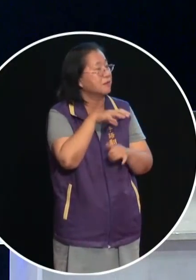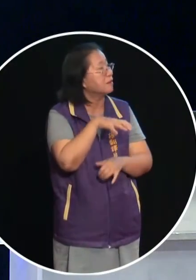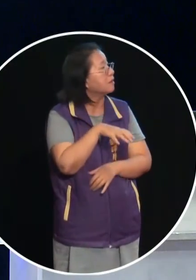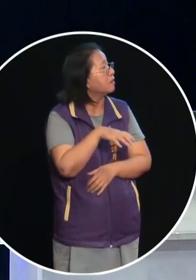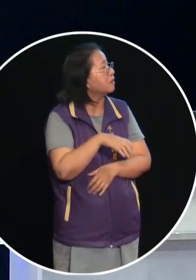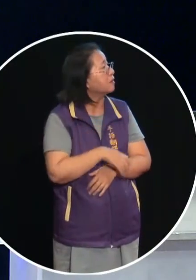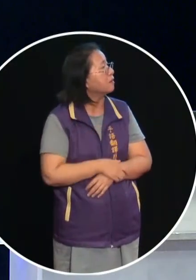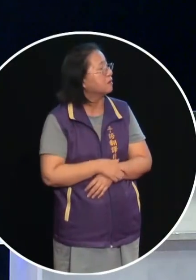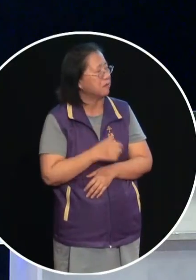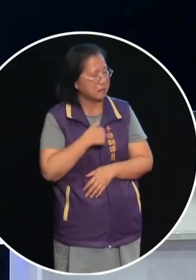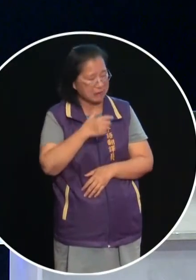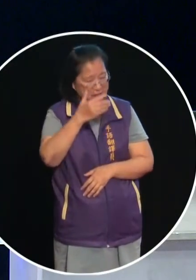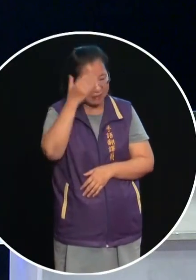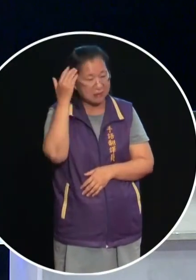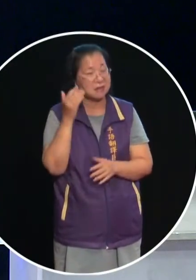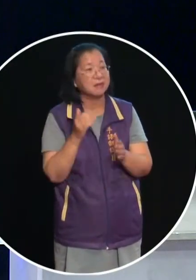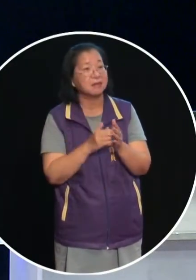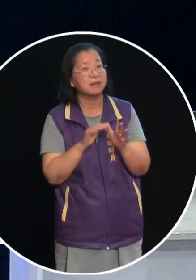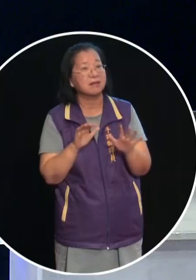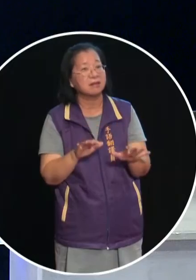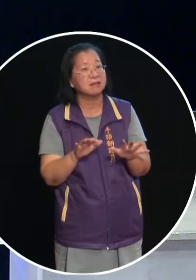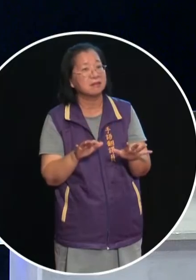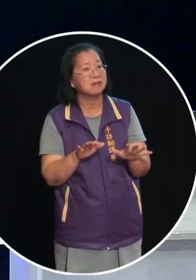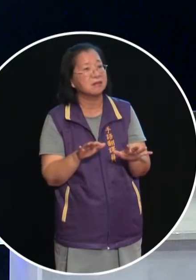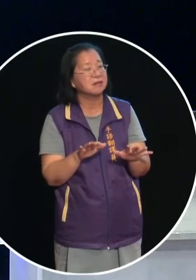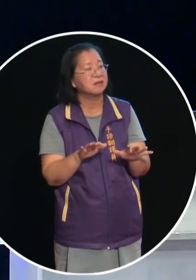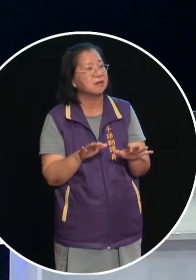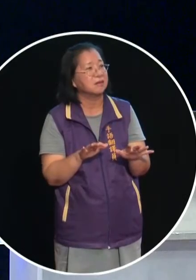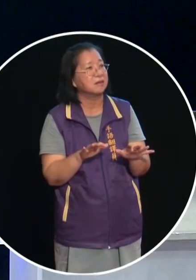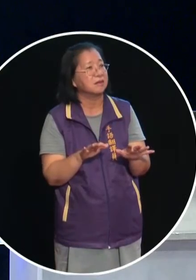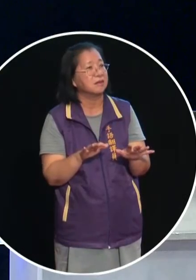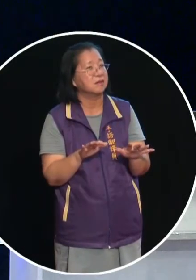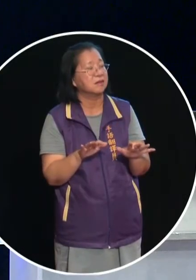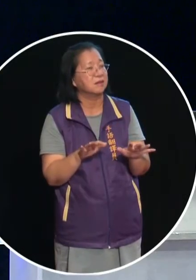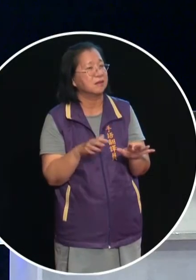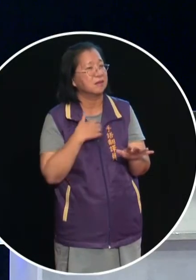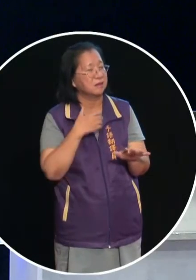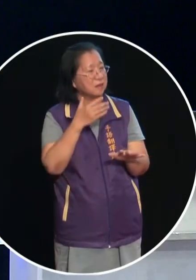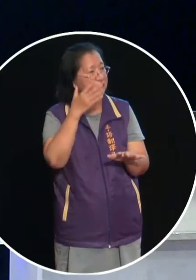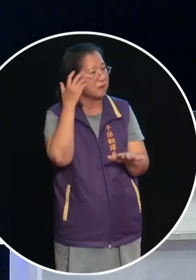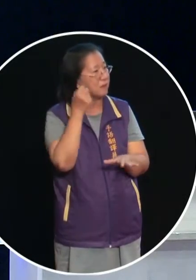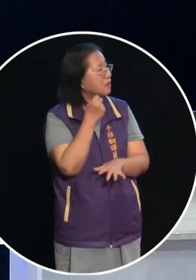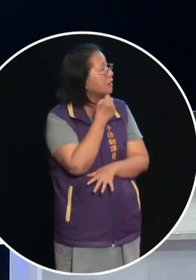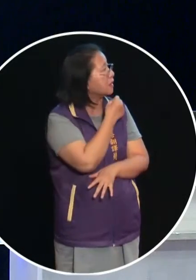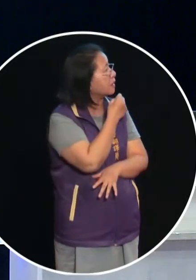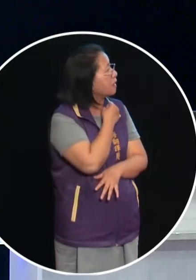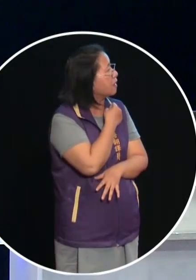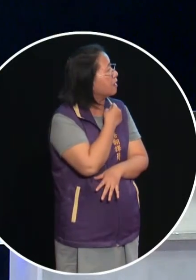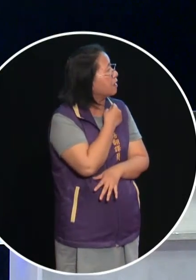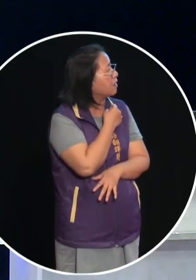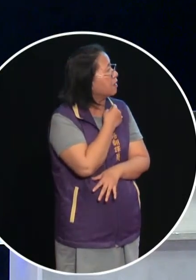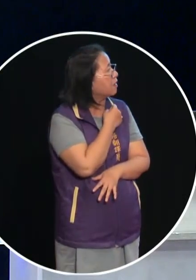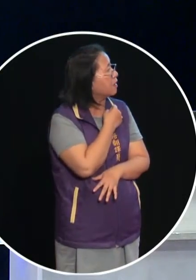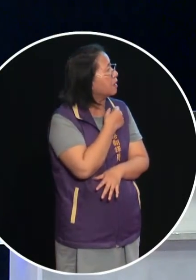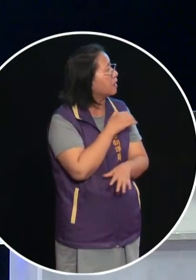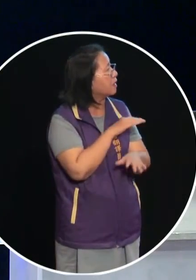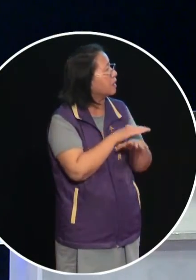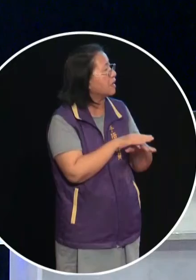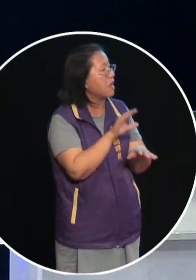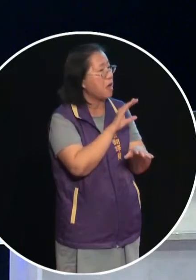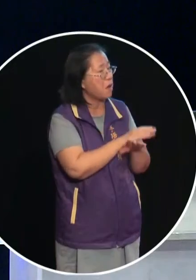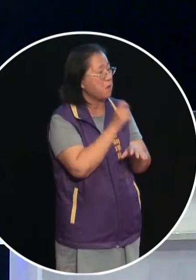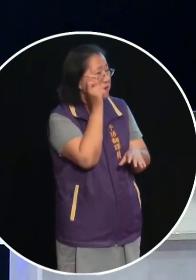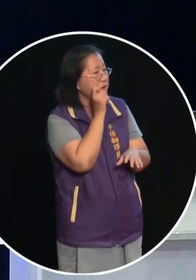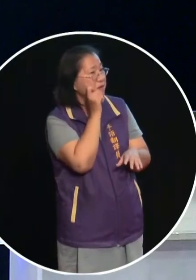民主时代到现在嘛，之后就他家人跟台湾的连接几乎都没有。安倍先生为什么那么喜欢